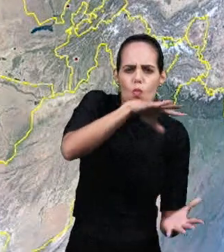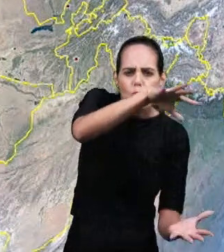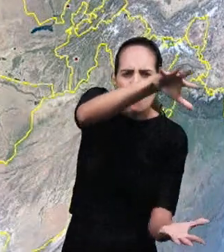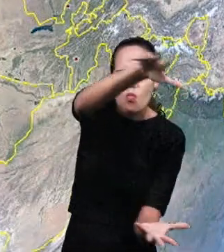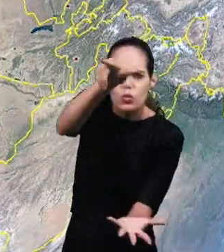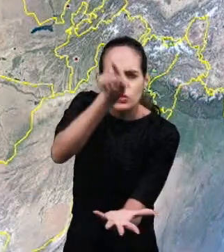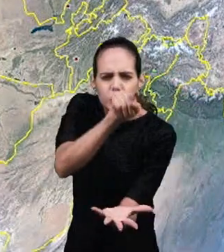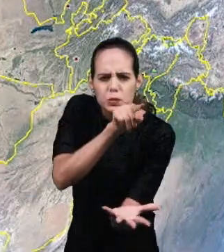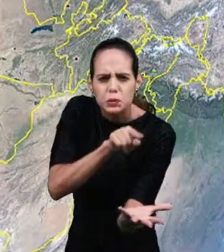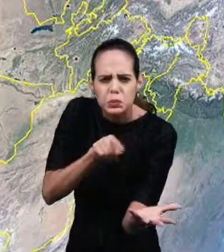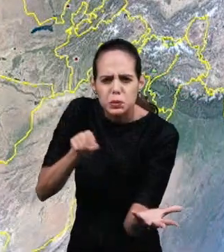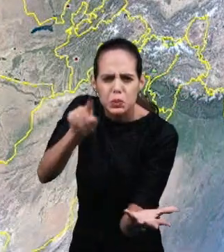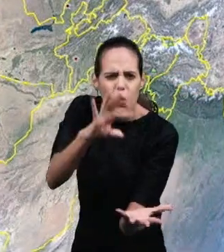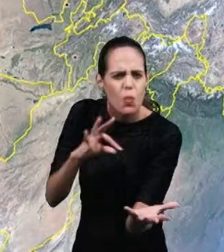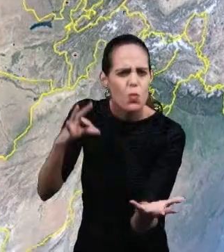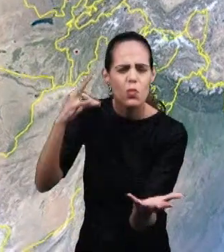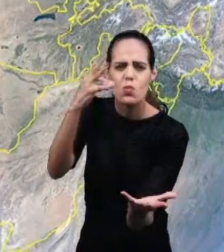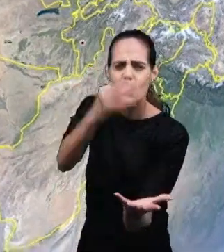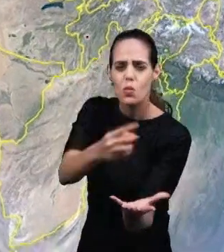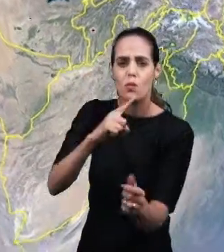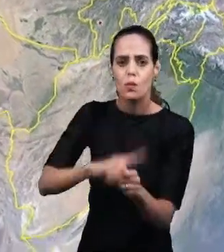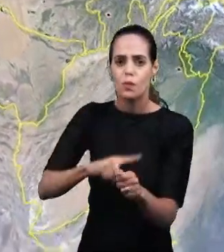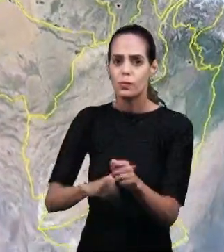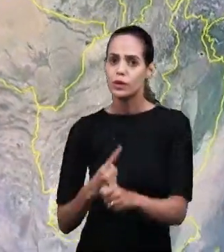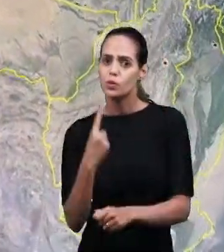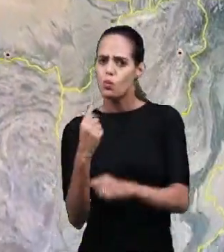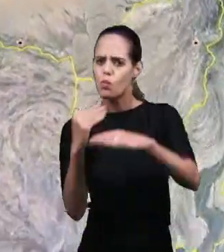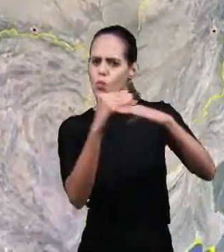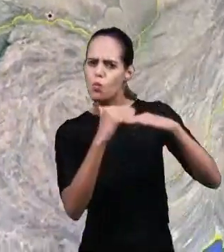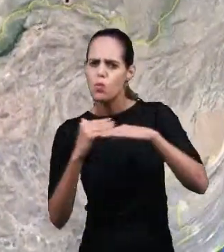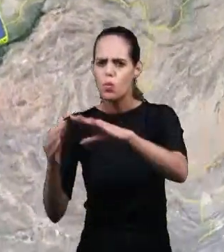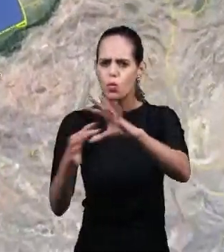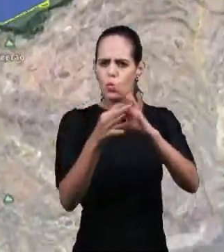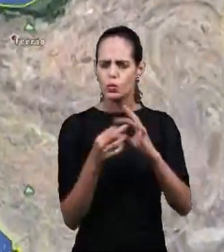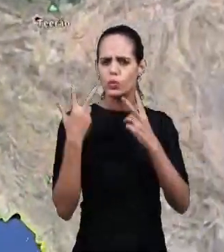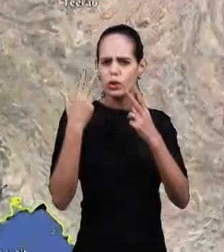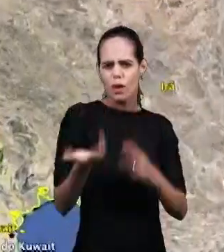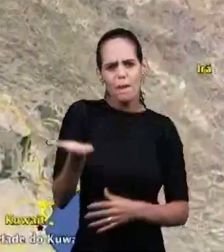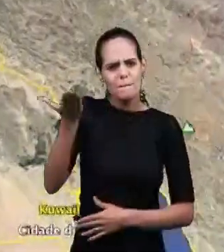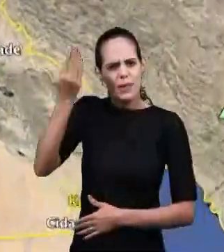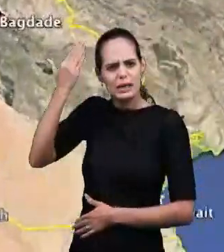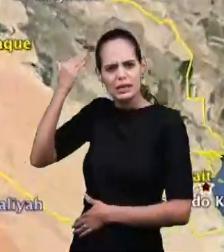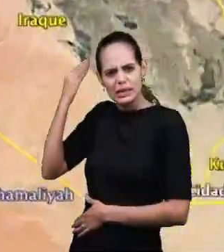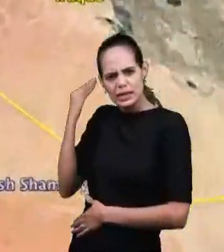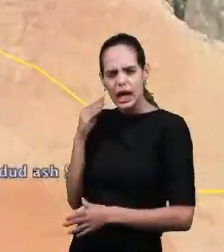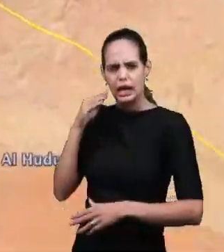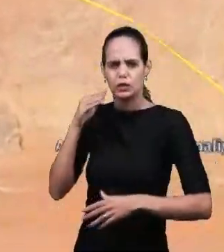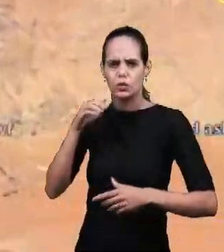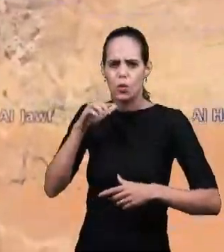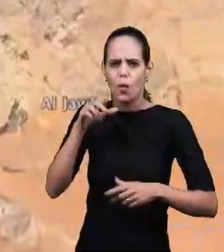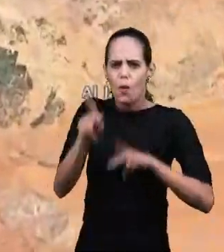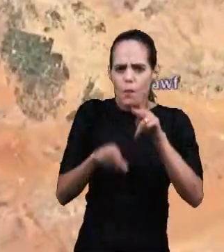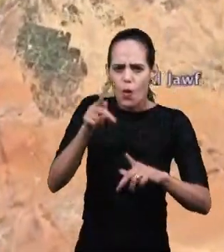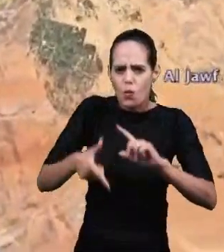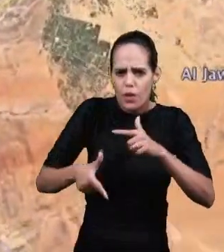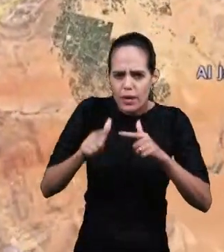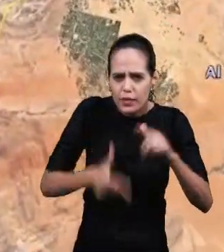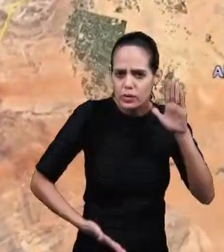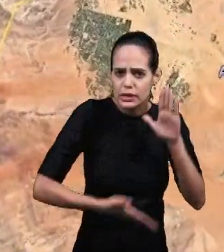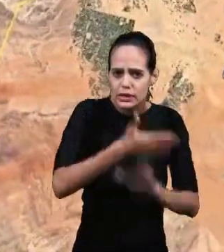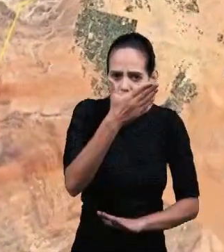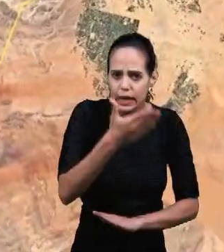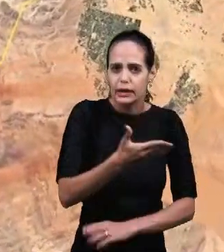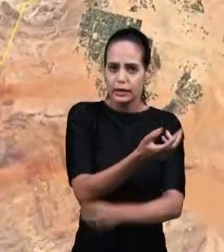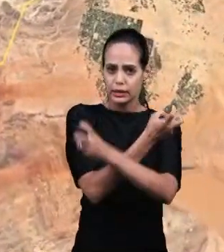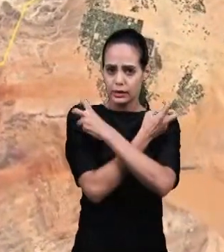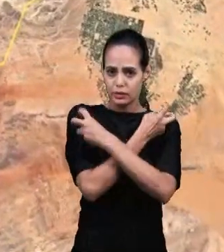un moment d'unité et de communion, comme l'ont vécu les Hébreux à leur sortie d'Égypte et les disciples avec le Seigneur Jésus